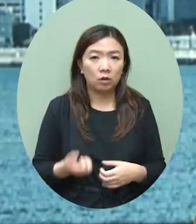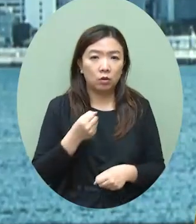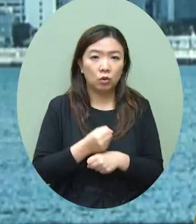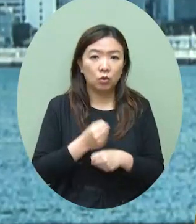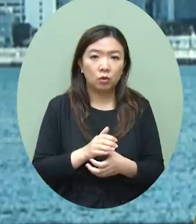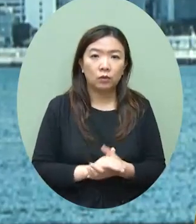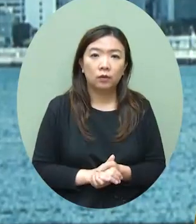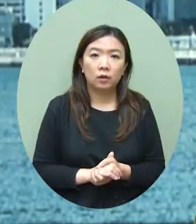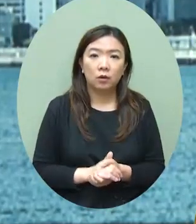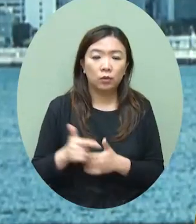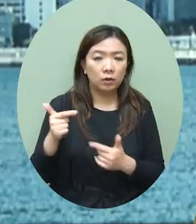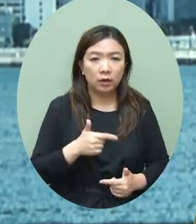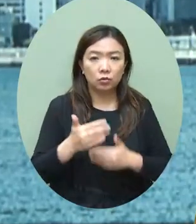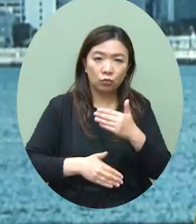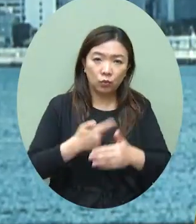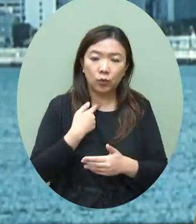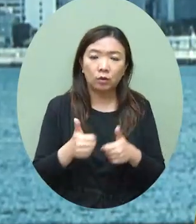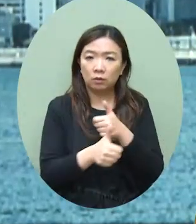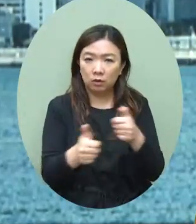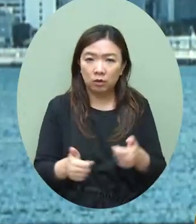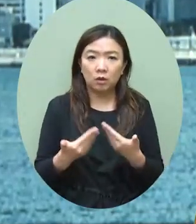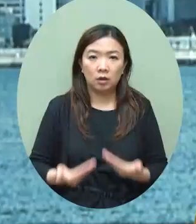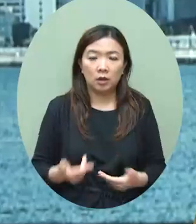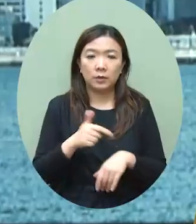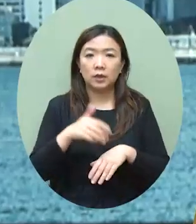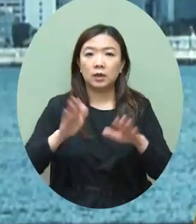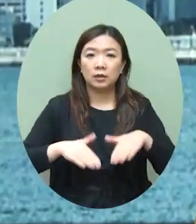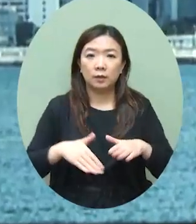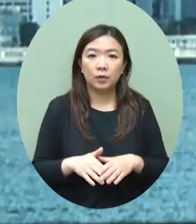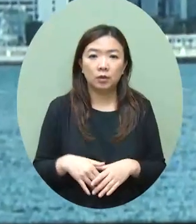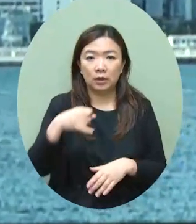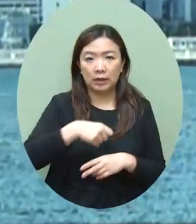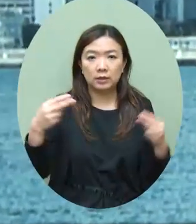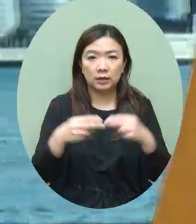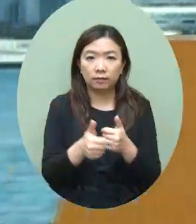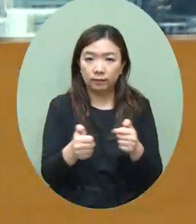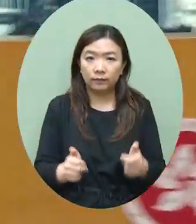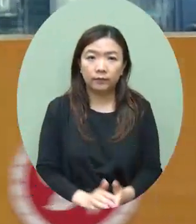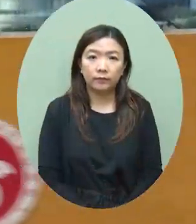哋會繼續進行。多謝大家。 好啦，今日嘅時間差唔多啦，我哋下次再見，唔該。